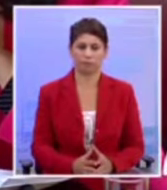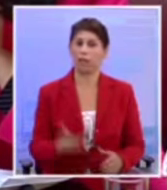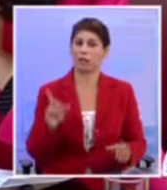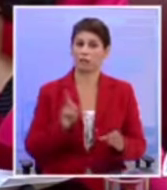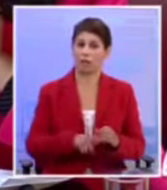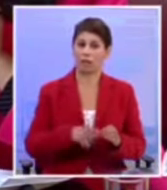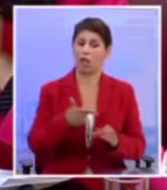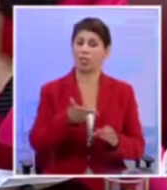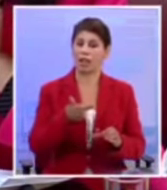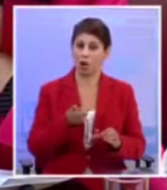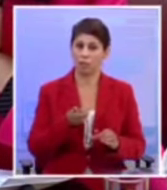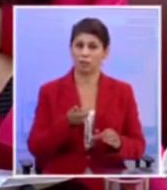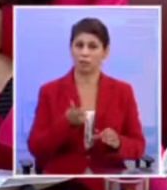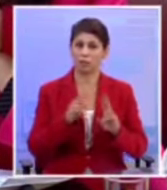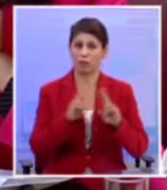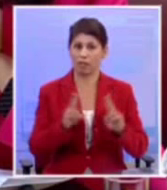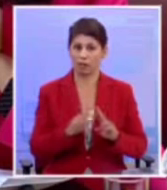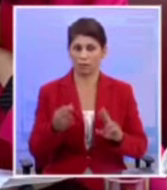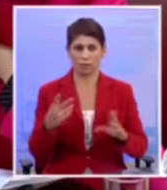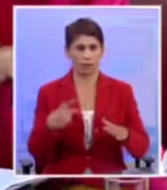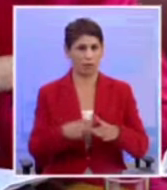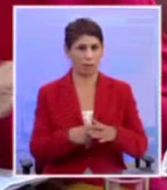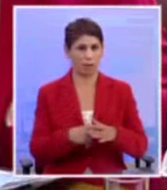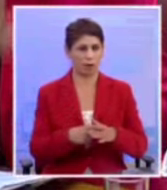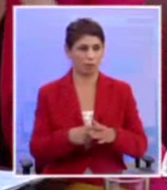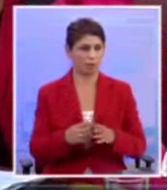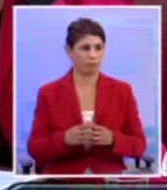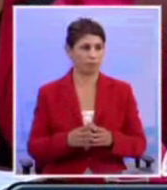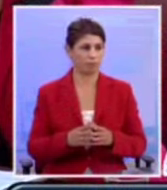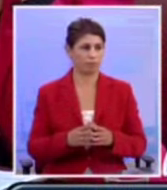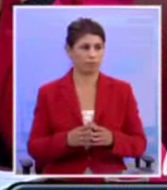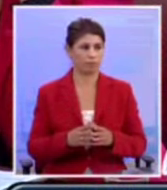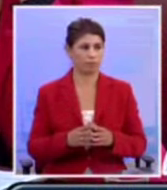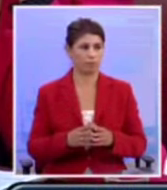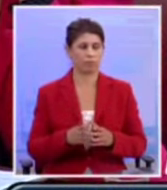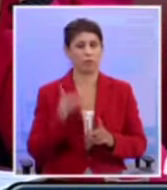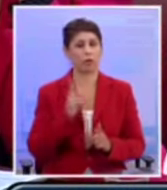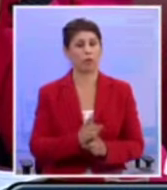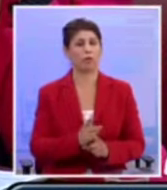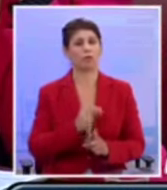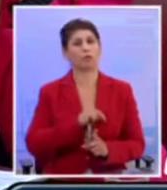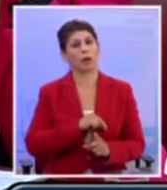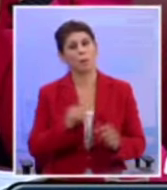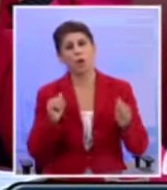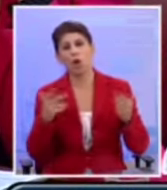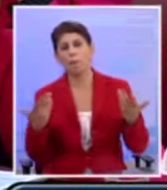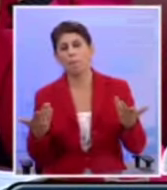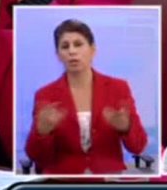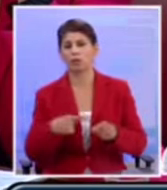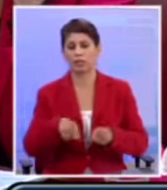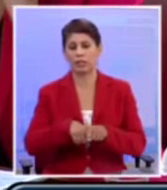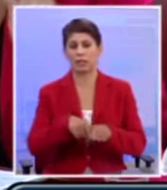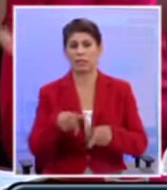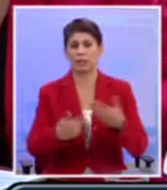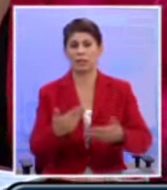εταίρος δανειολήπτης από το Διεθνές Νομισματικό Ταμείο, ταμείο κάποιων ειδικών προνομίων όσον αφορά αυτή τη